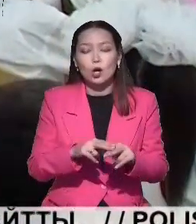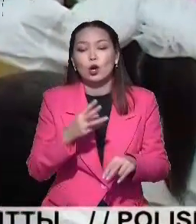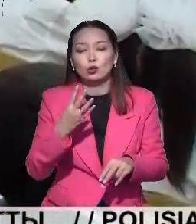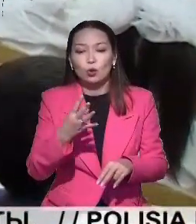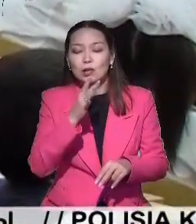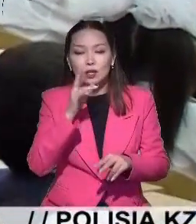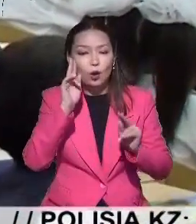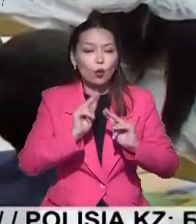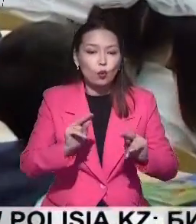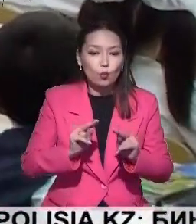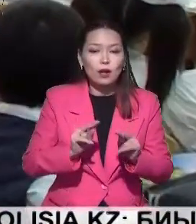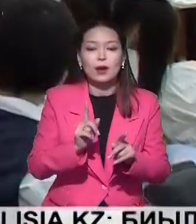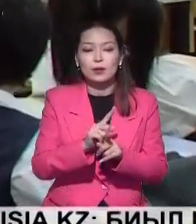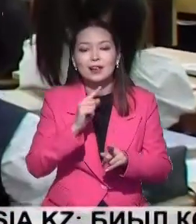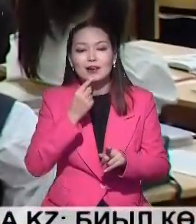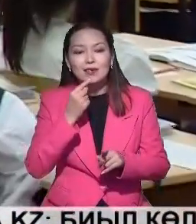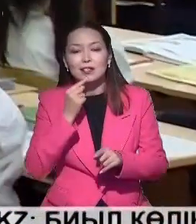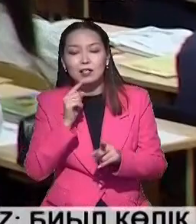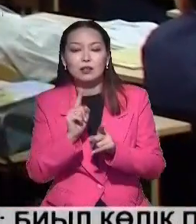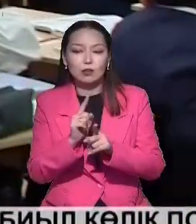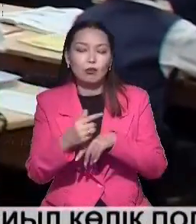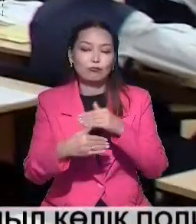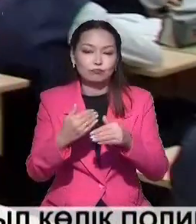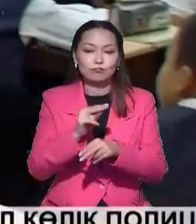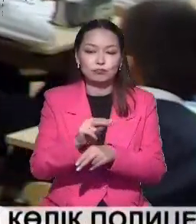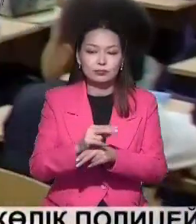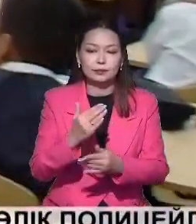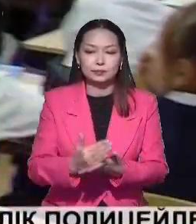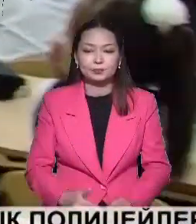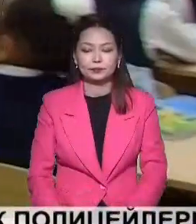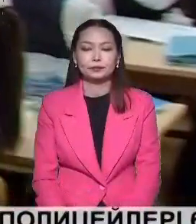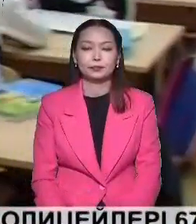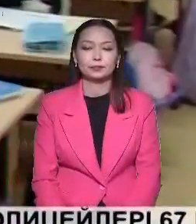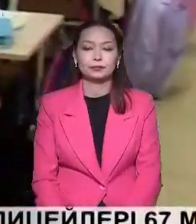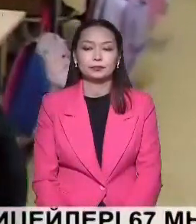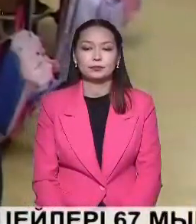тәрбиені қатар беру қиынның қиыны. Динара Жақсыбайқызы, Ернұр Халелов, Астана Таймс.